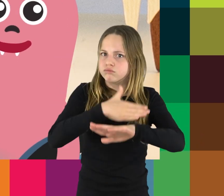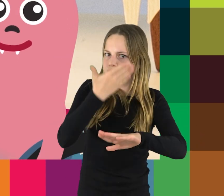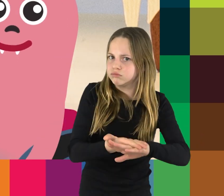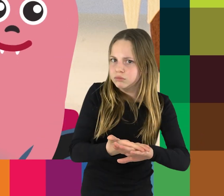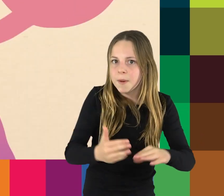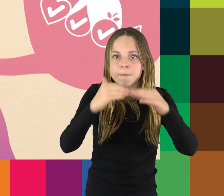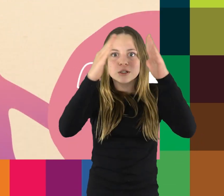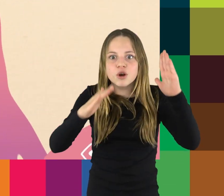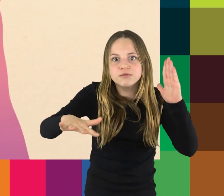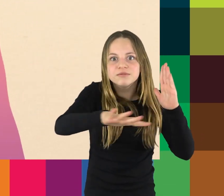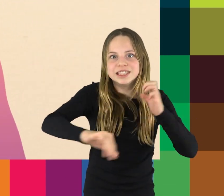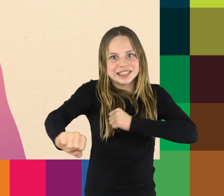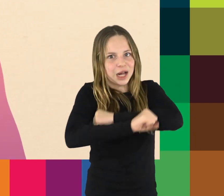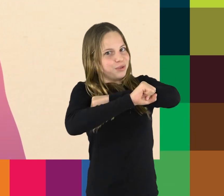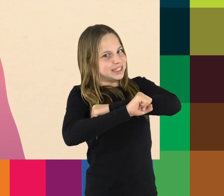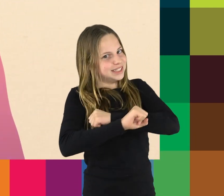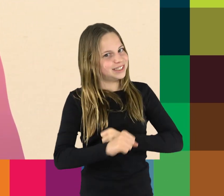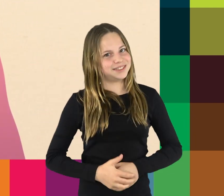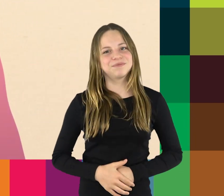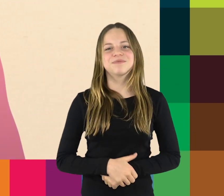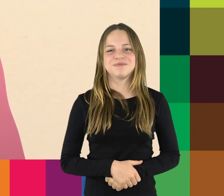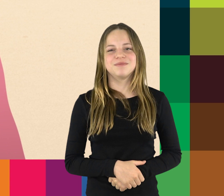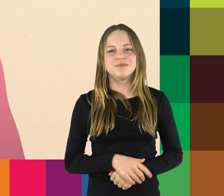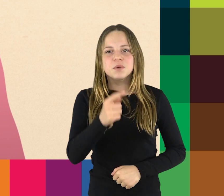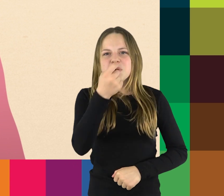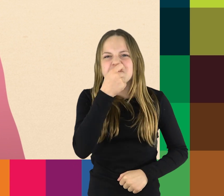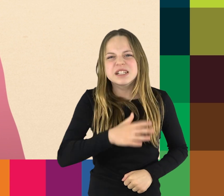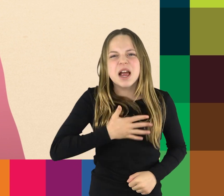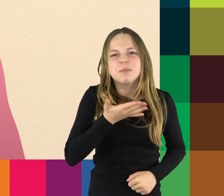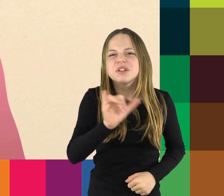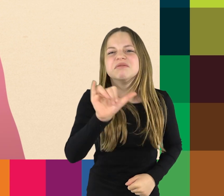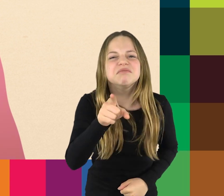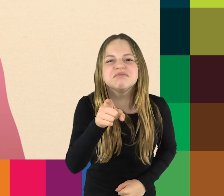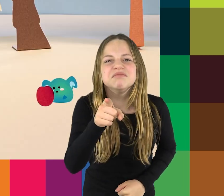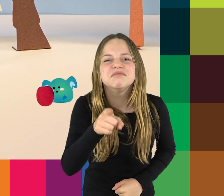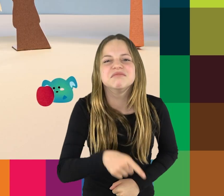vivre dans un endroit sûr. Et toi, c'est quoi ta nourriture préférée?